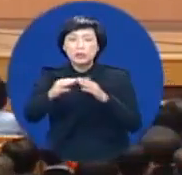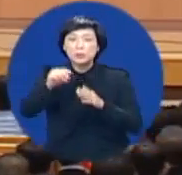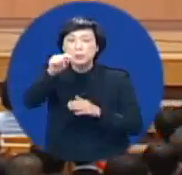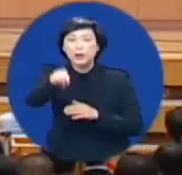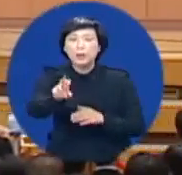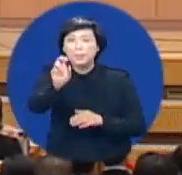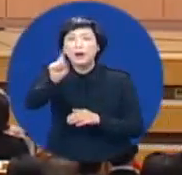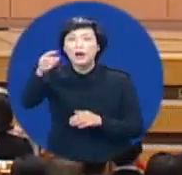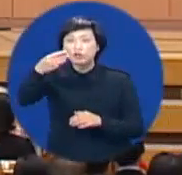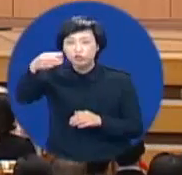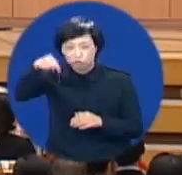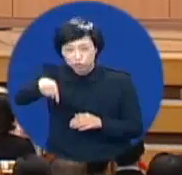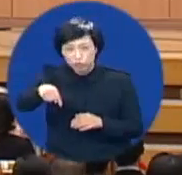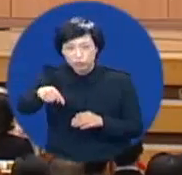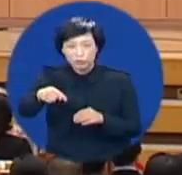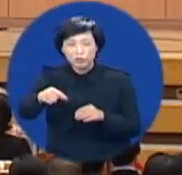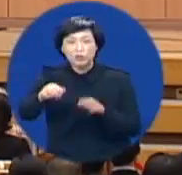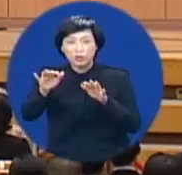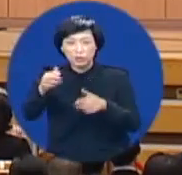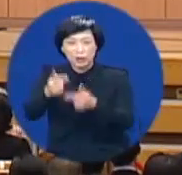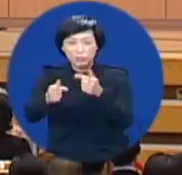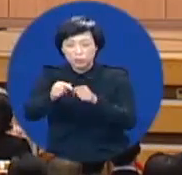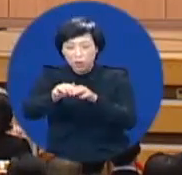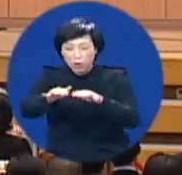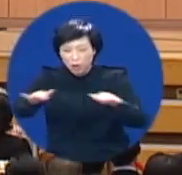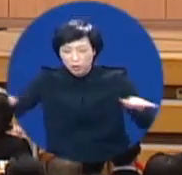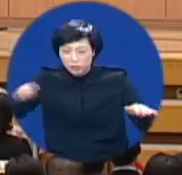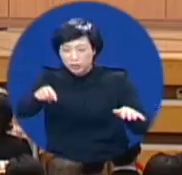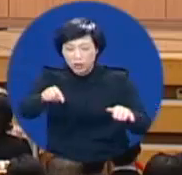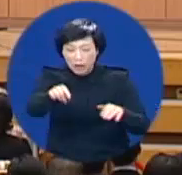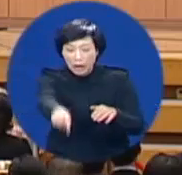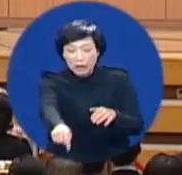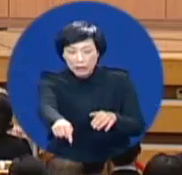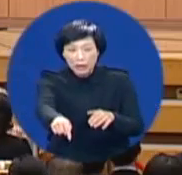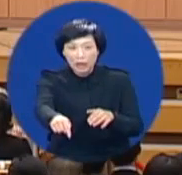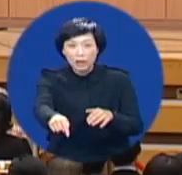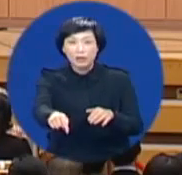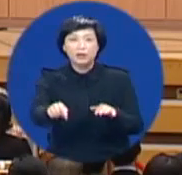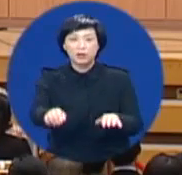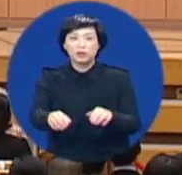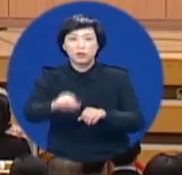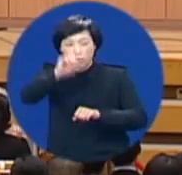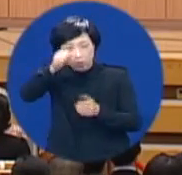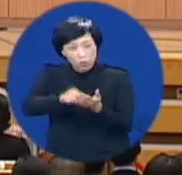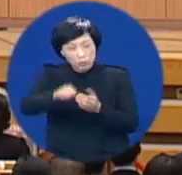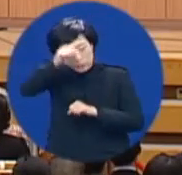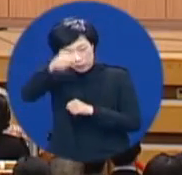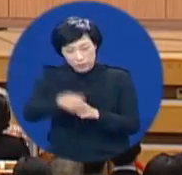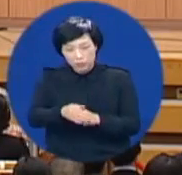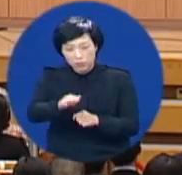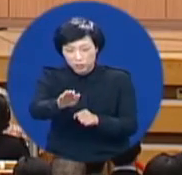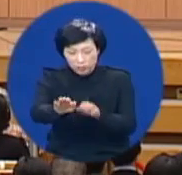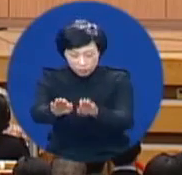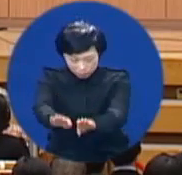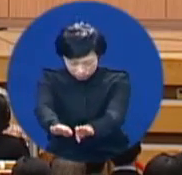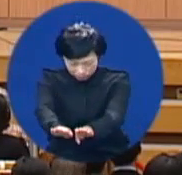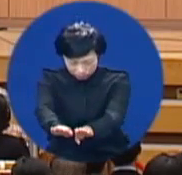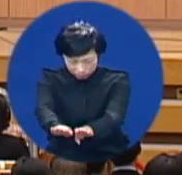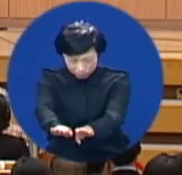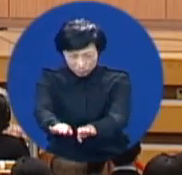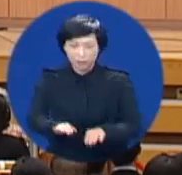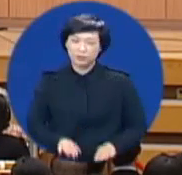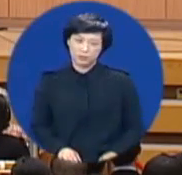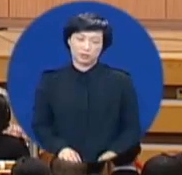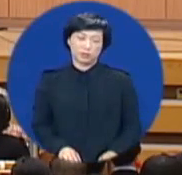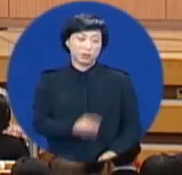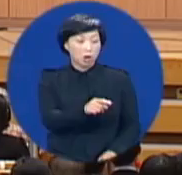이게 구무신을 갖다 놓고 그리고 너 날 때 내가 이 구무신을 다시